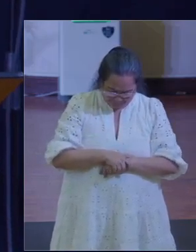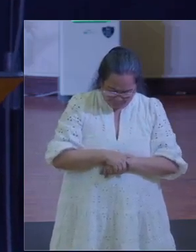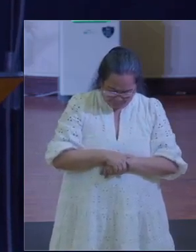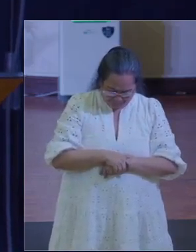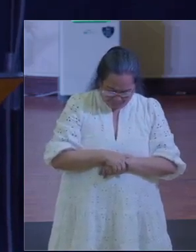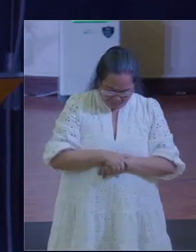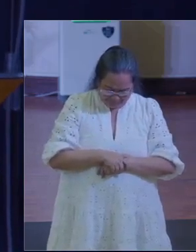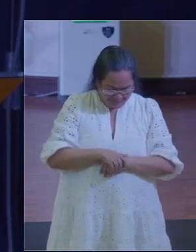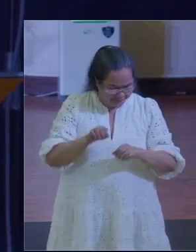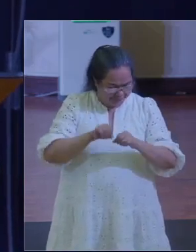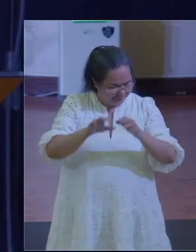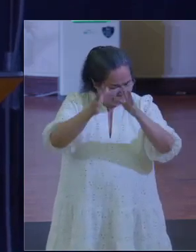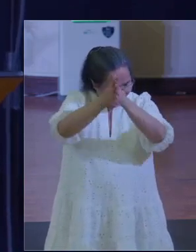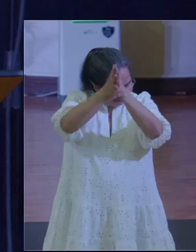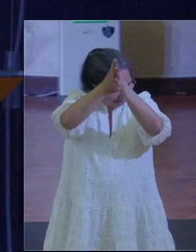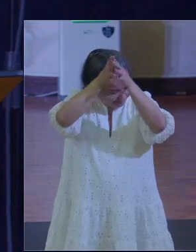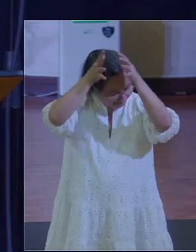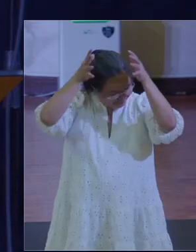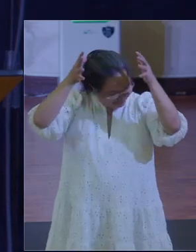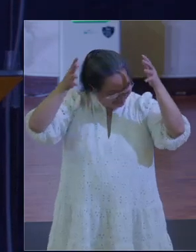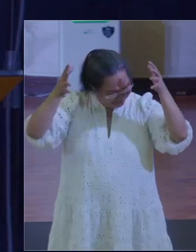Sa sobrang